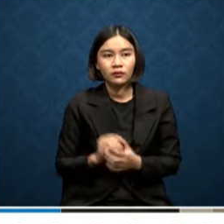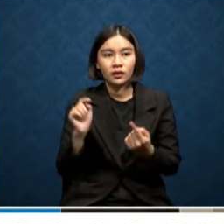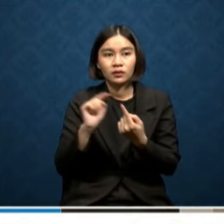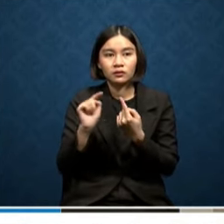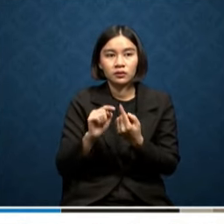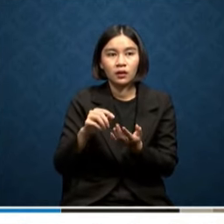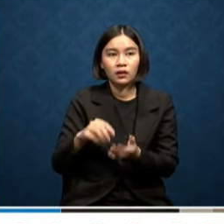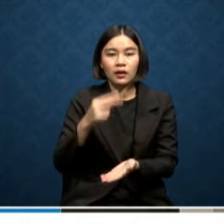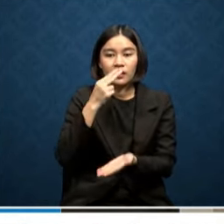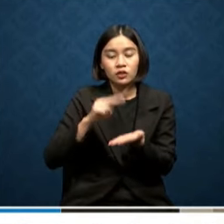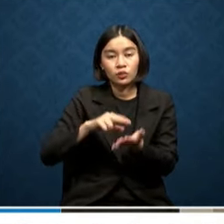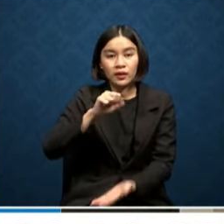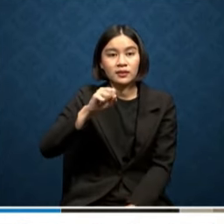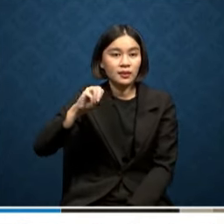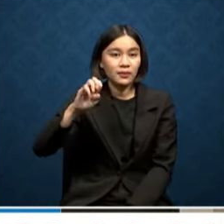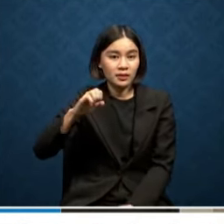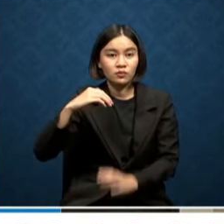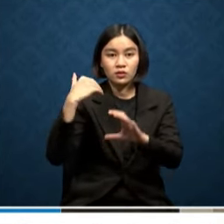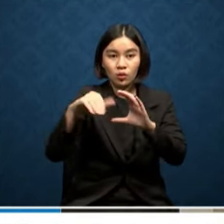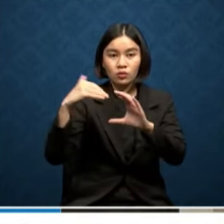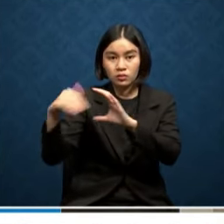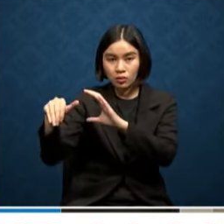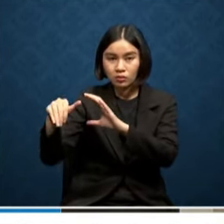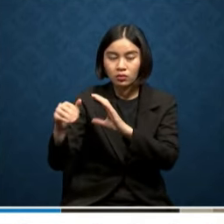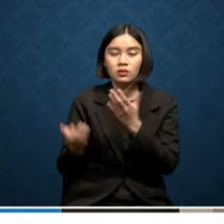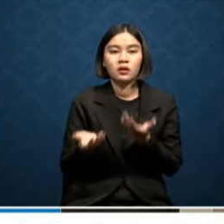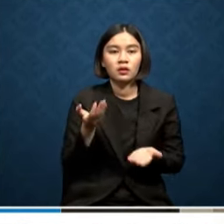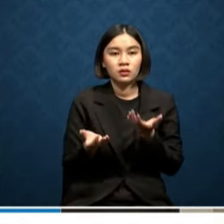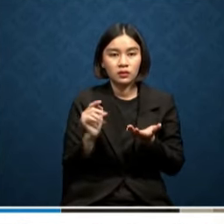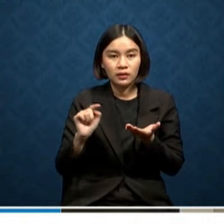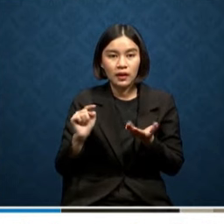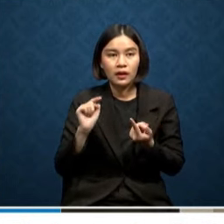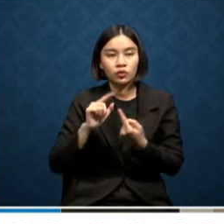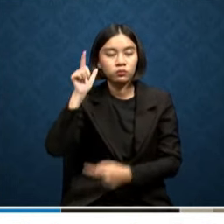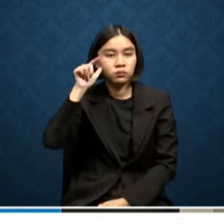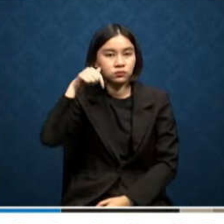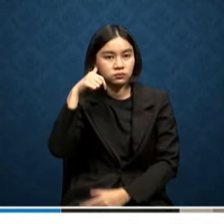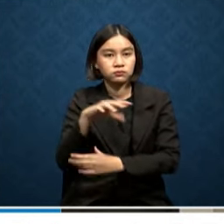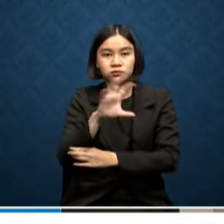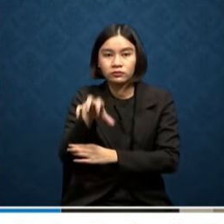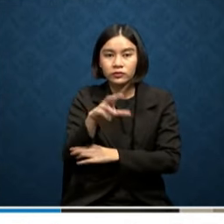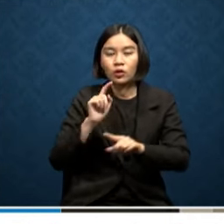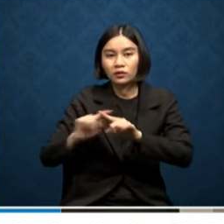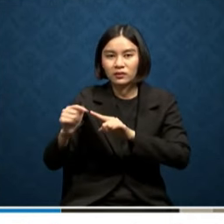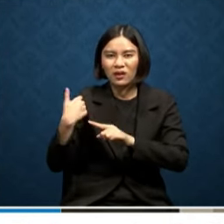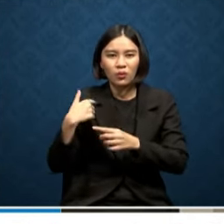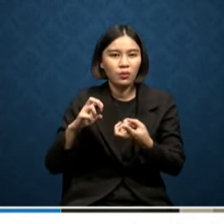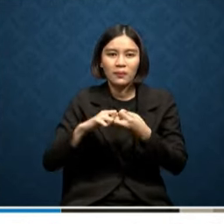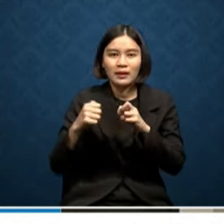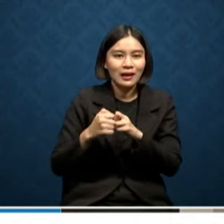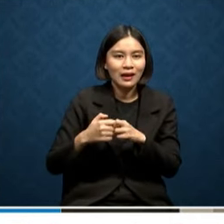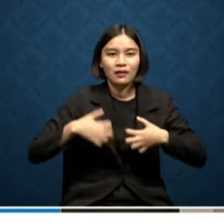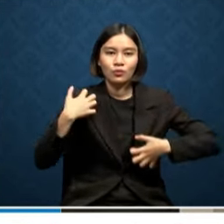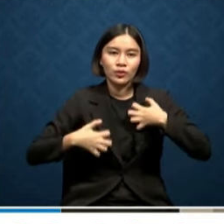งข้อความสั้นนะคะหรือว่าเรื่องของคอนเซ็นเตอร์เหล่านี้นอกจากสร้างความเดือดร้อนรำค